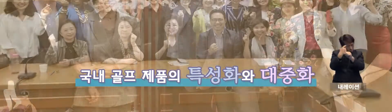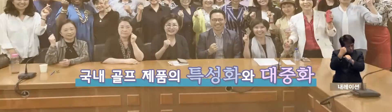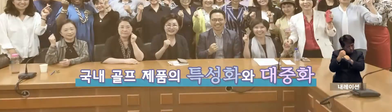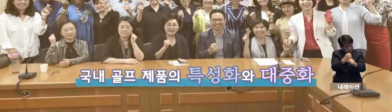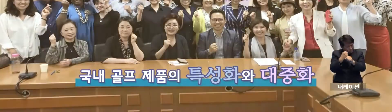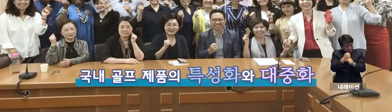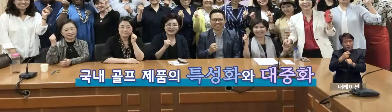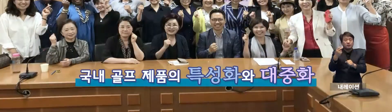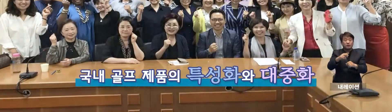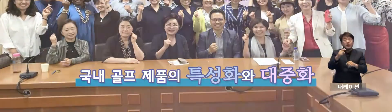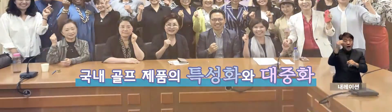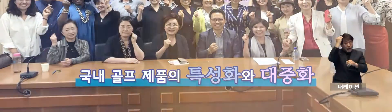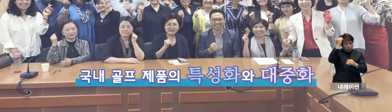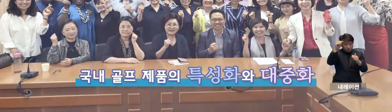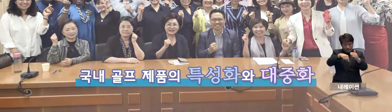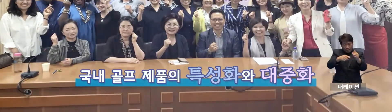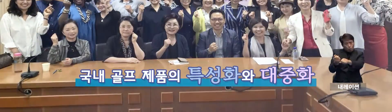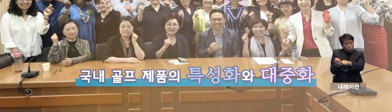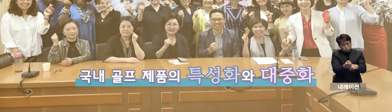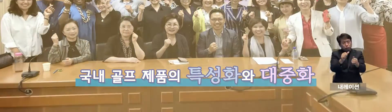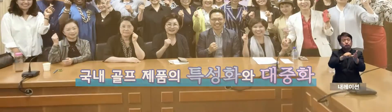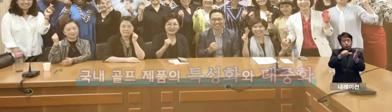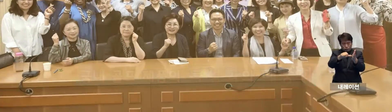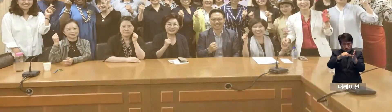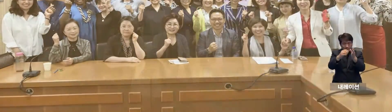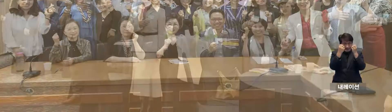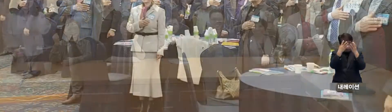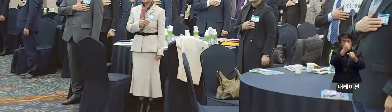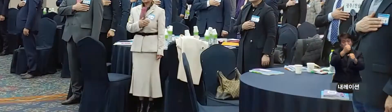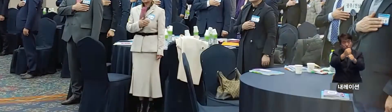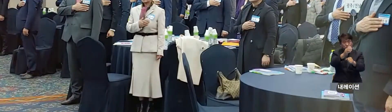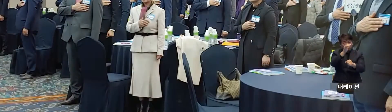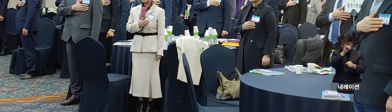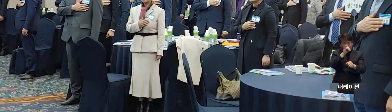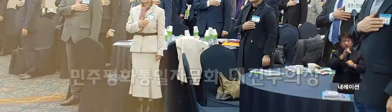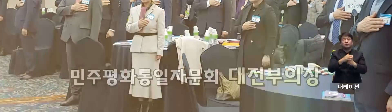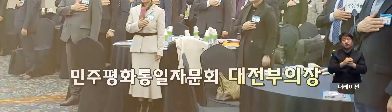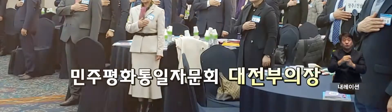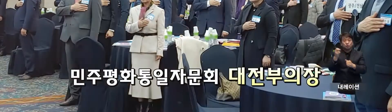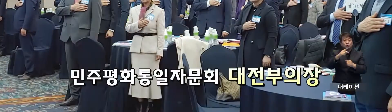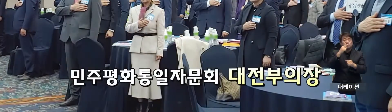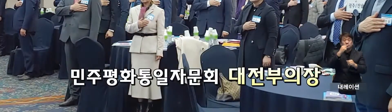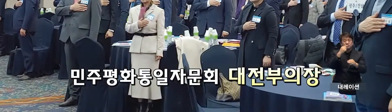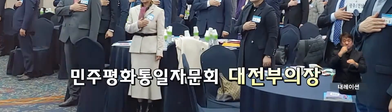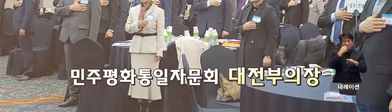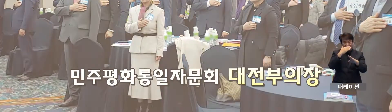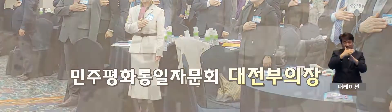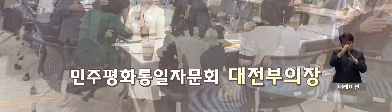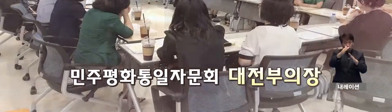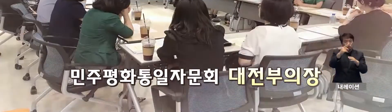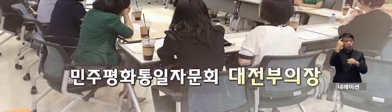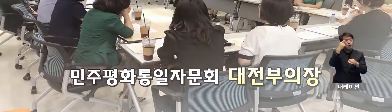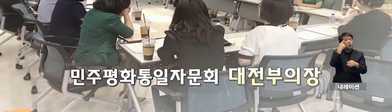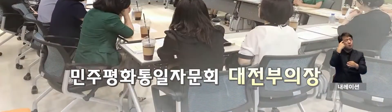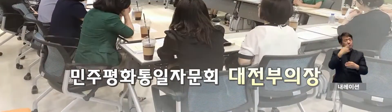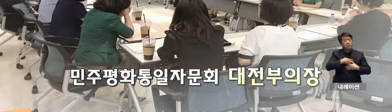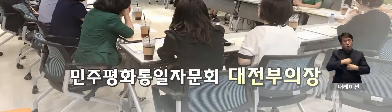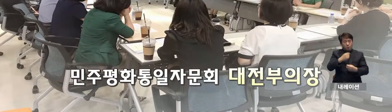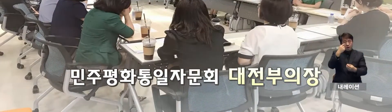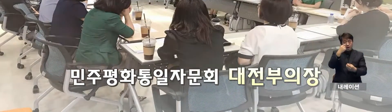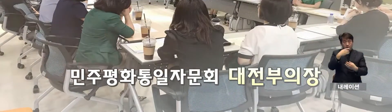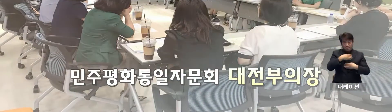제품의 특성화, 대중화를 이끈 여성 기업가이자 한편으로는 민주평화통일자문회 대전